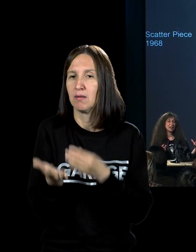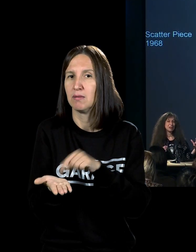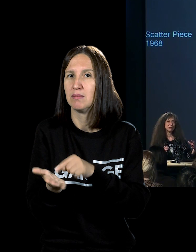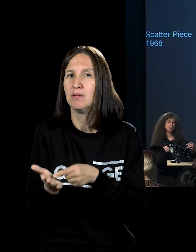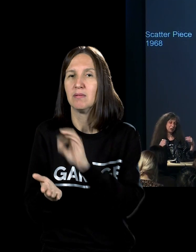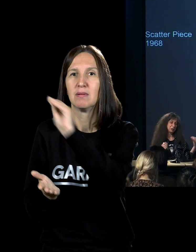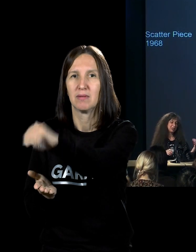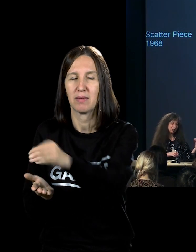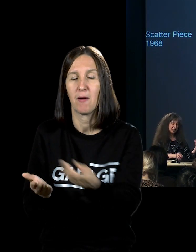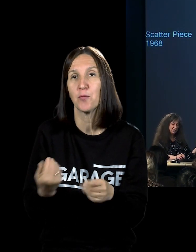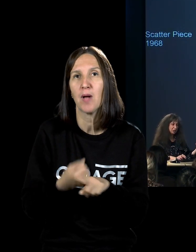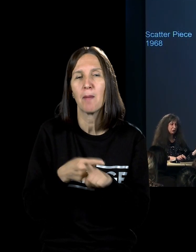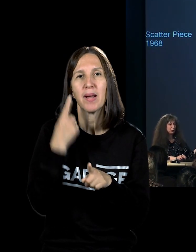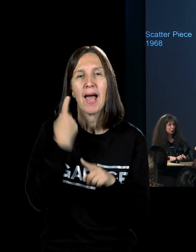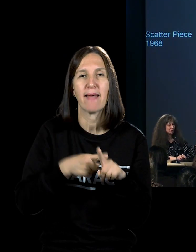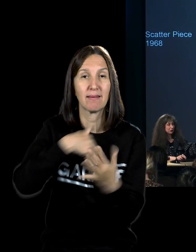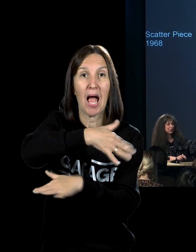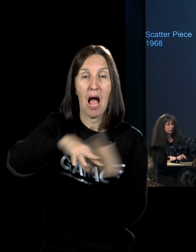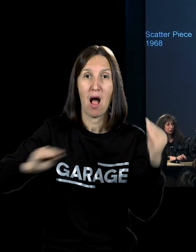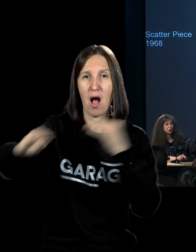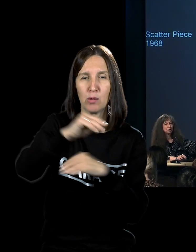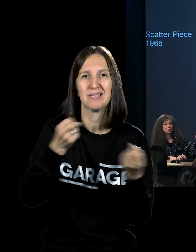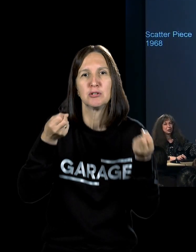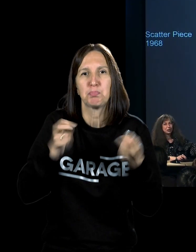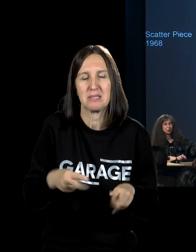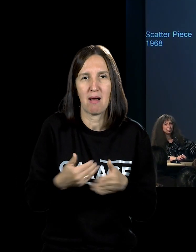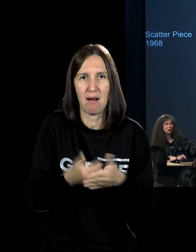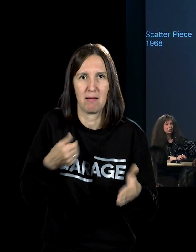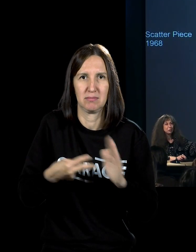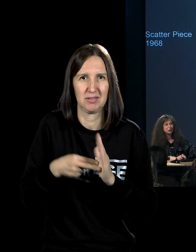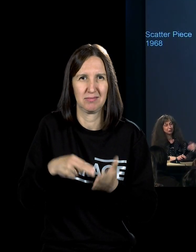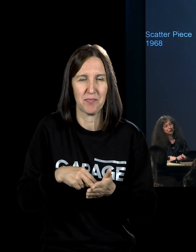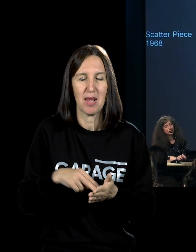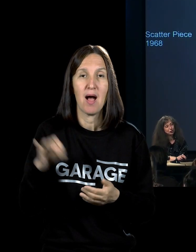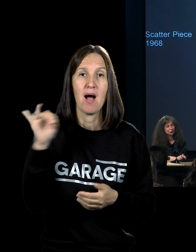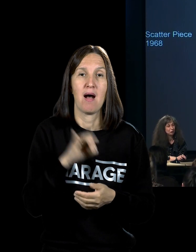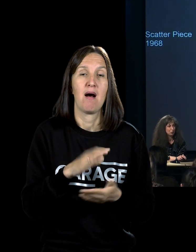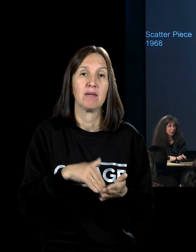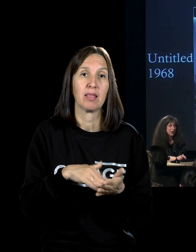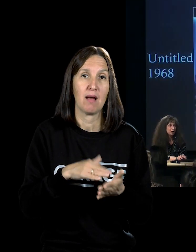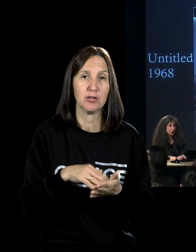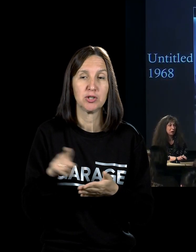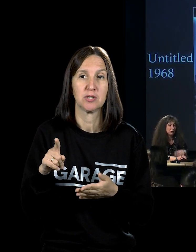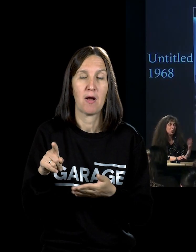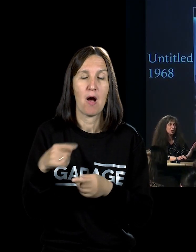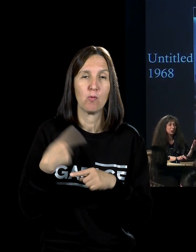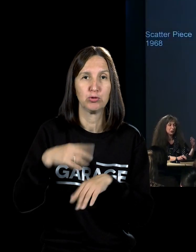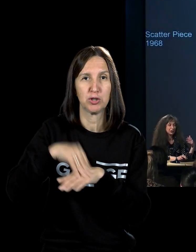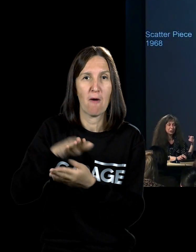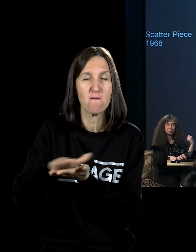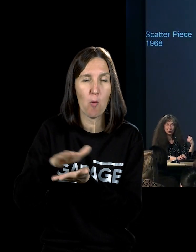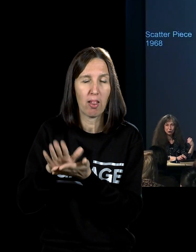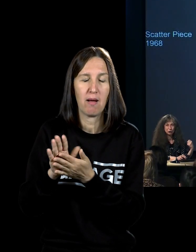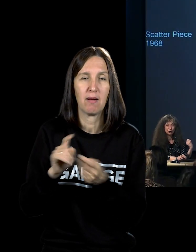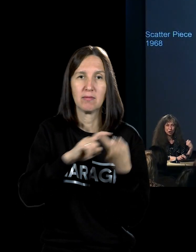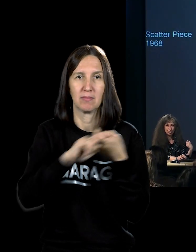бы... был специально сгенерирован, а потом делались и войлочные предметы, которые были рифмы к этим металлическим формам. То есть такая помойка, которая